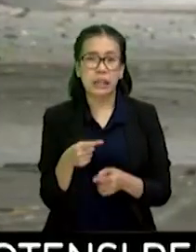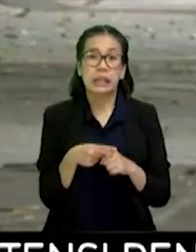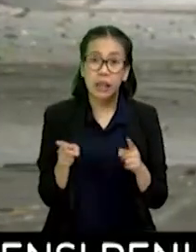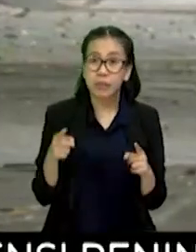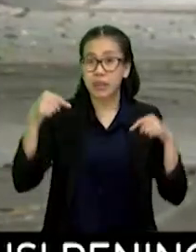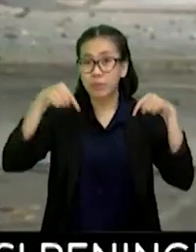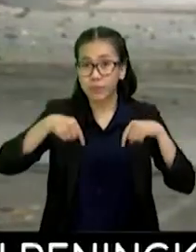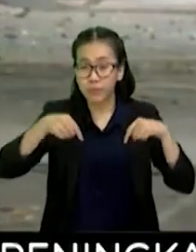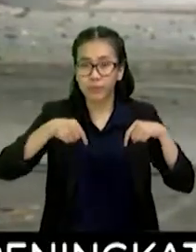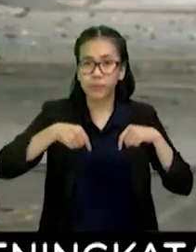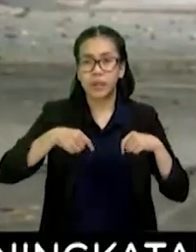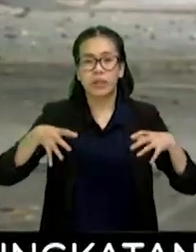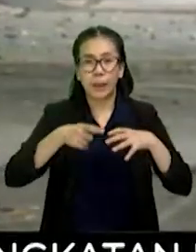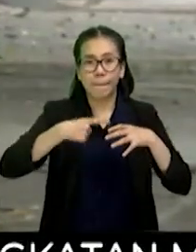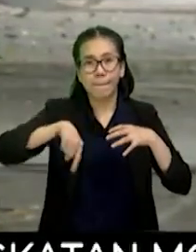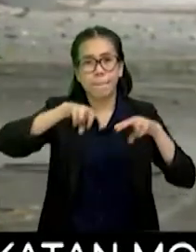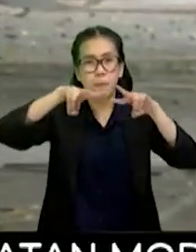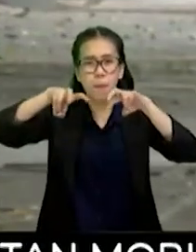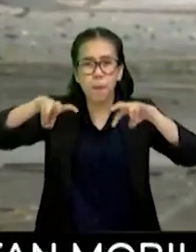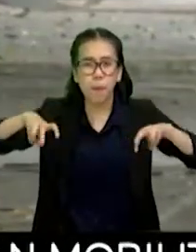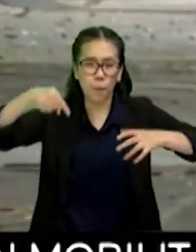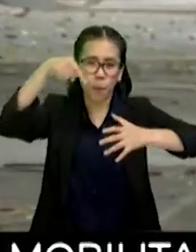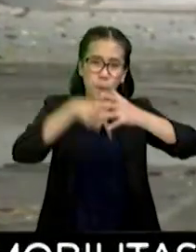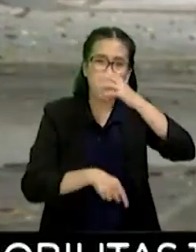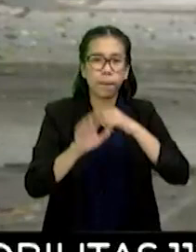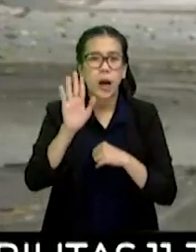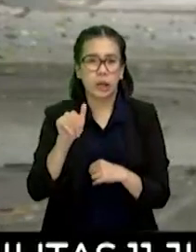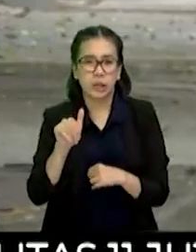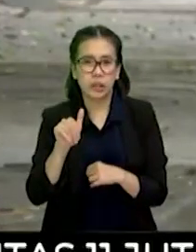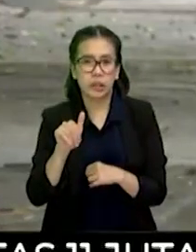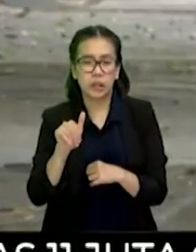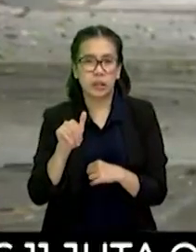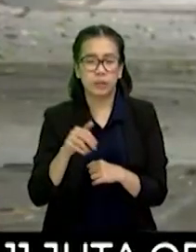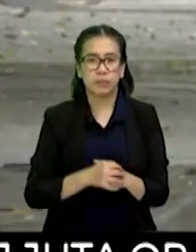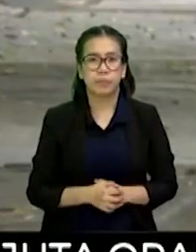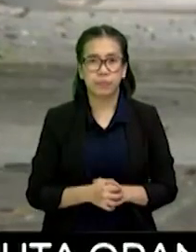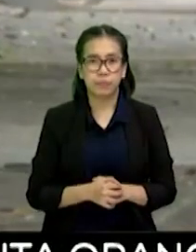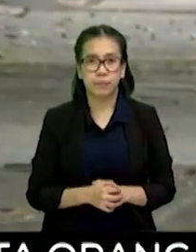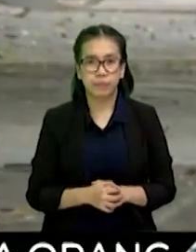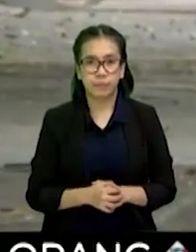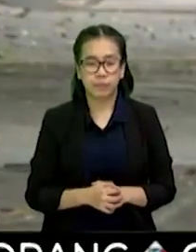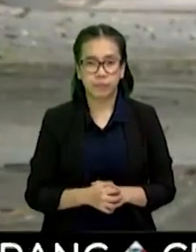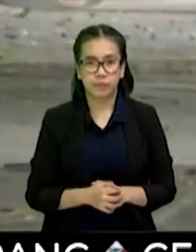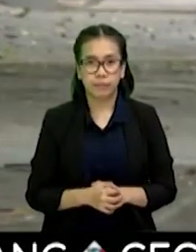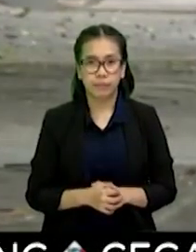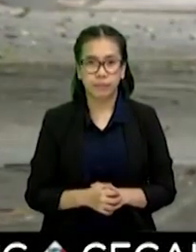ini masih menjadi lakukan pendalaman dan konfirmasi dari instansi terkait